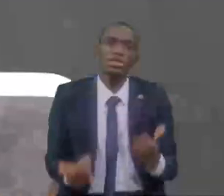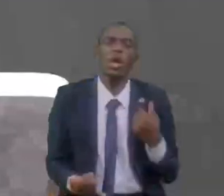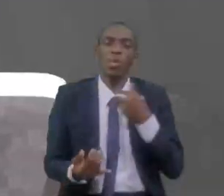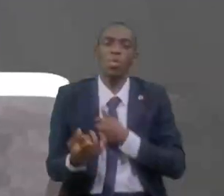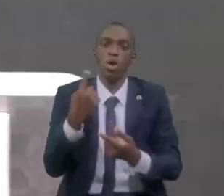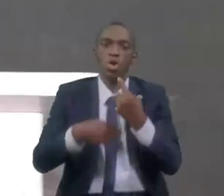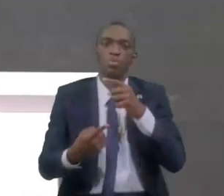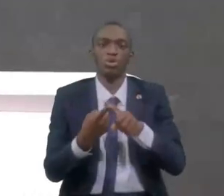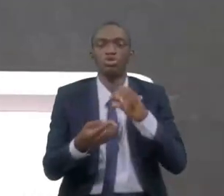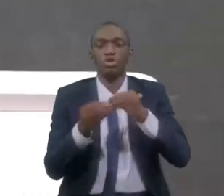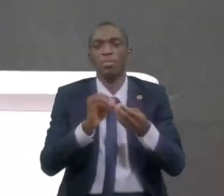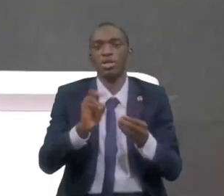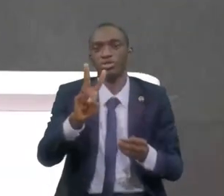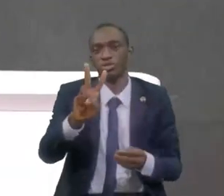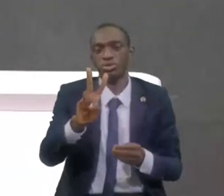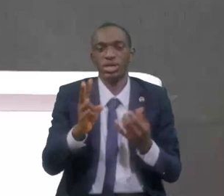Deuxième élément,